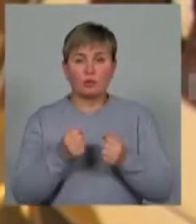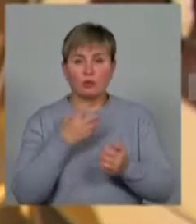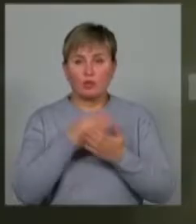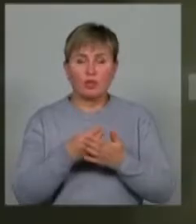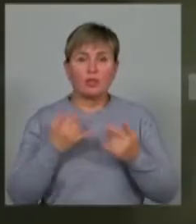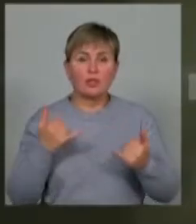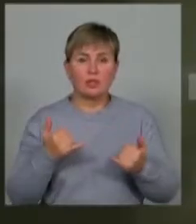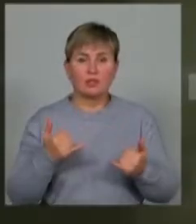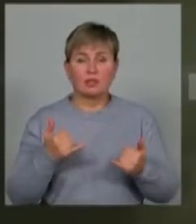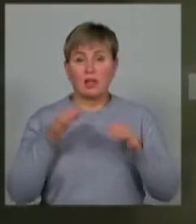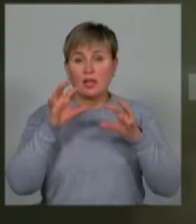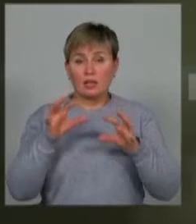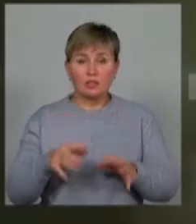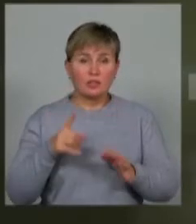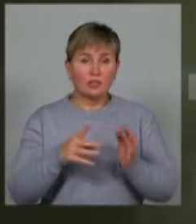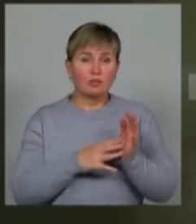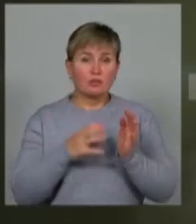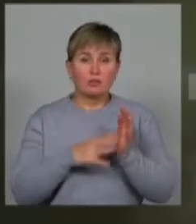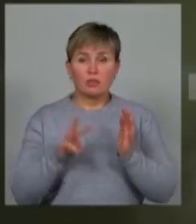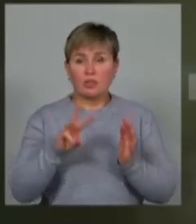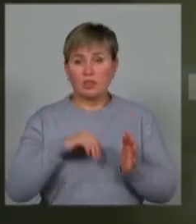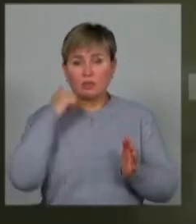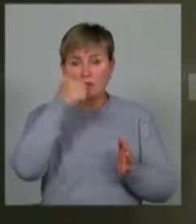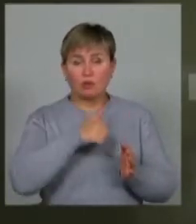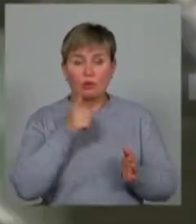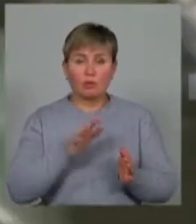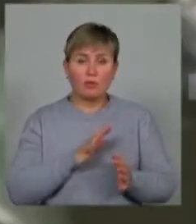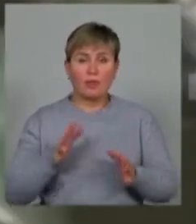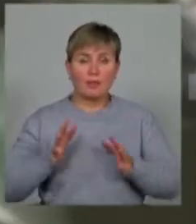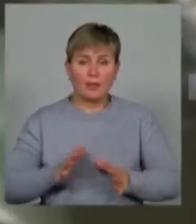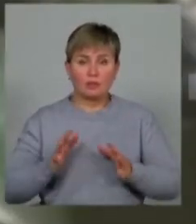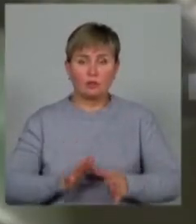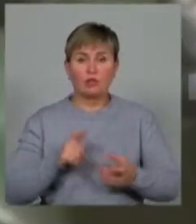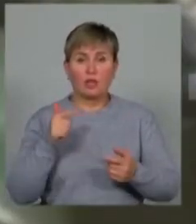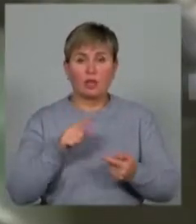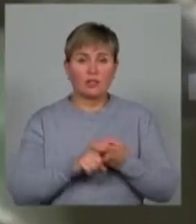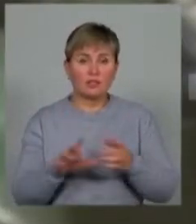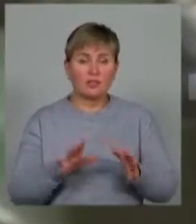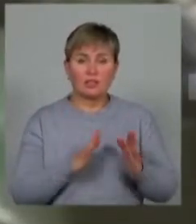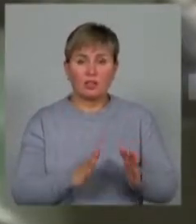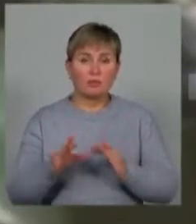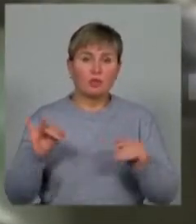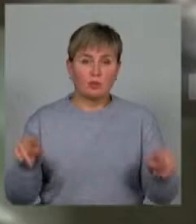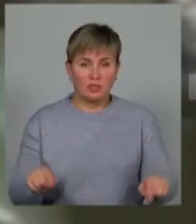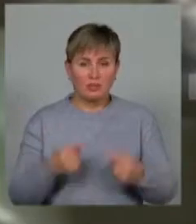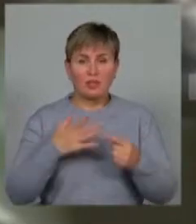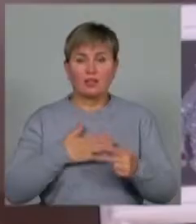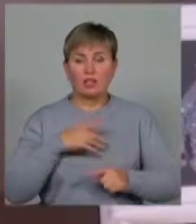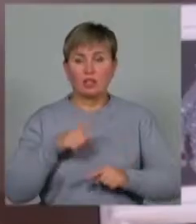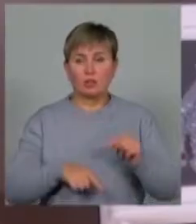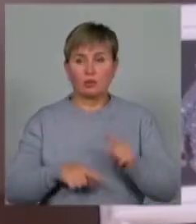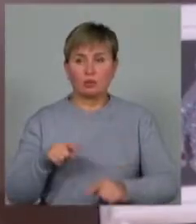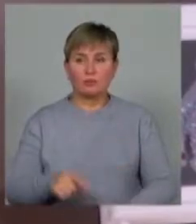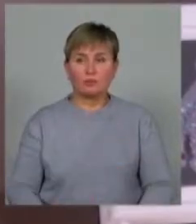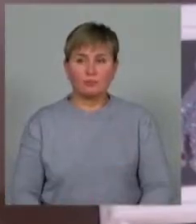название – Алматы. Конституция 1993 года стала надежным гарантом независимости, стабильности и процветания нашей Родины. Казахстан